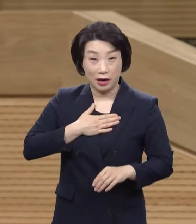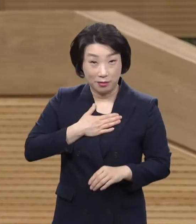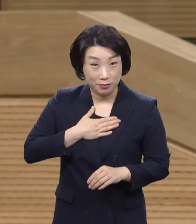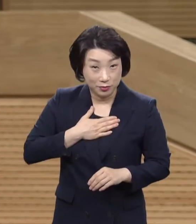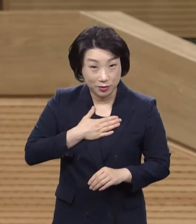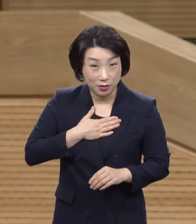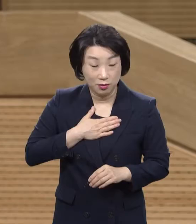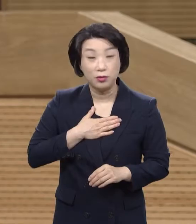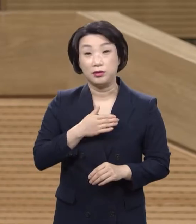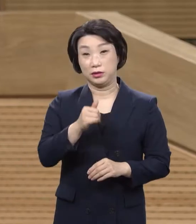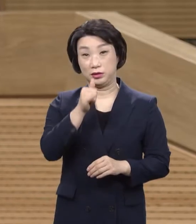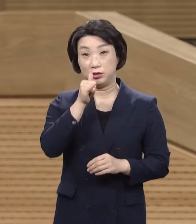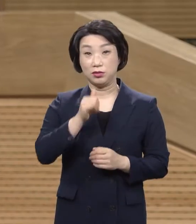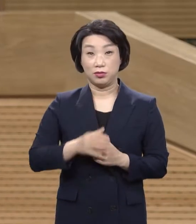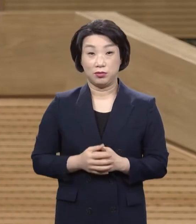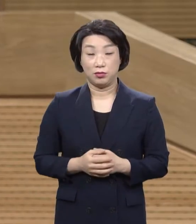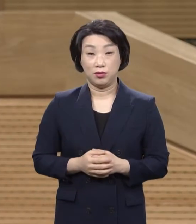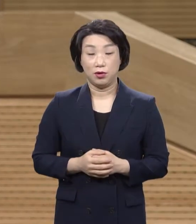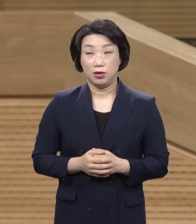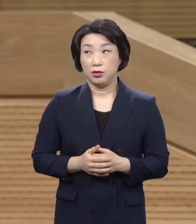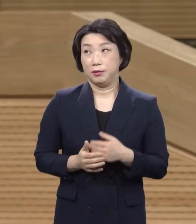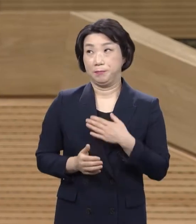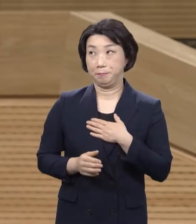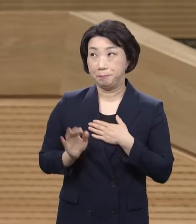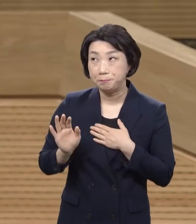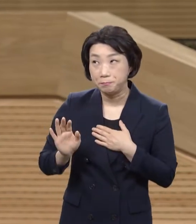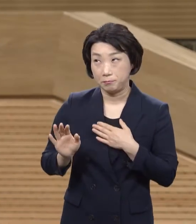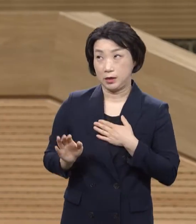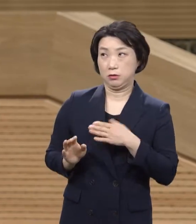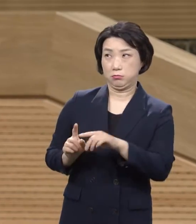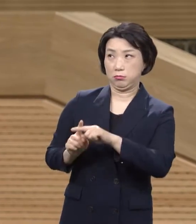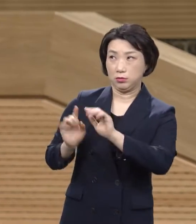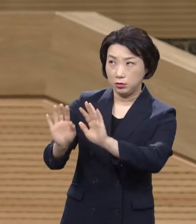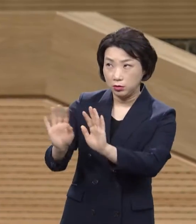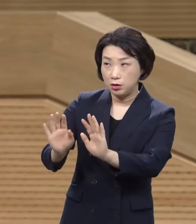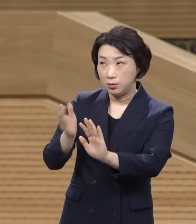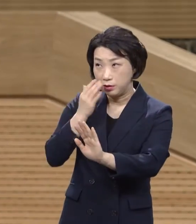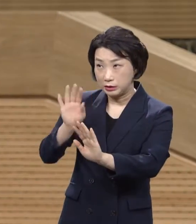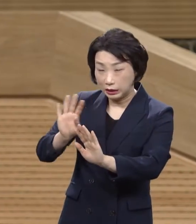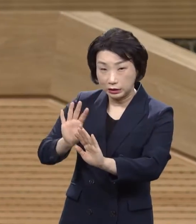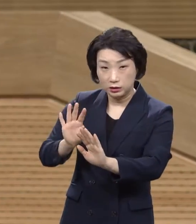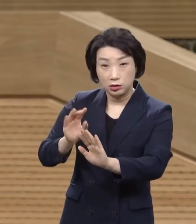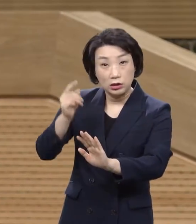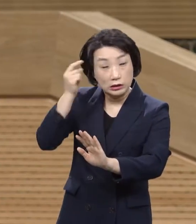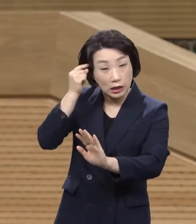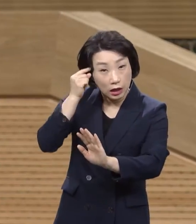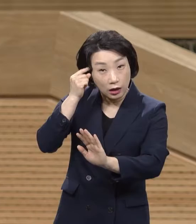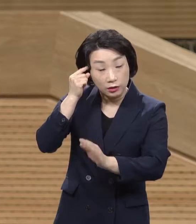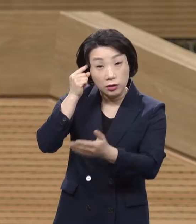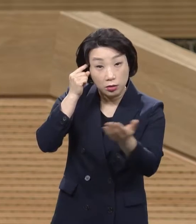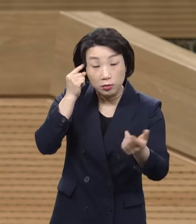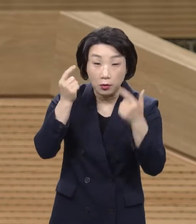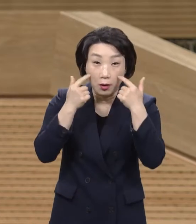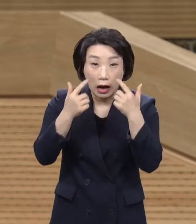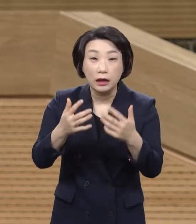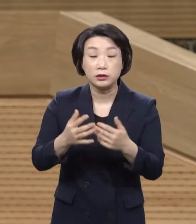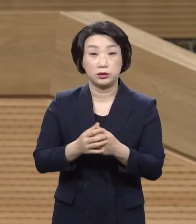감성이 있다면 나는 죽어도 먹지 아니하리라는 의지가